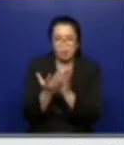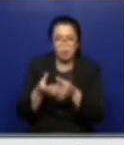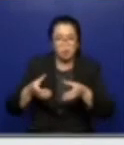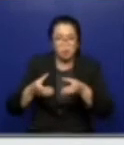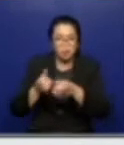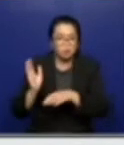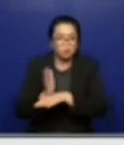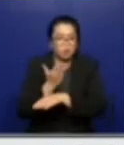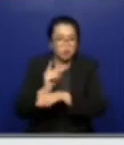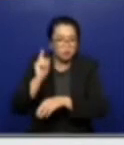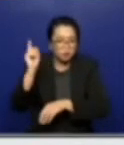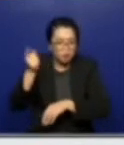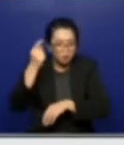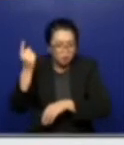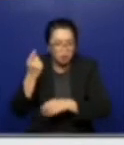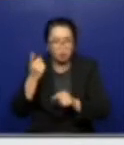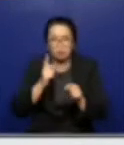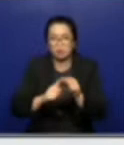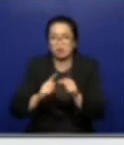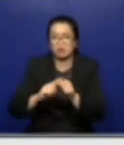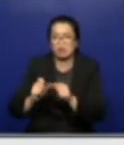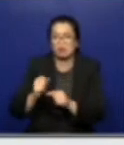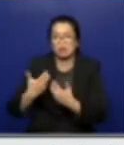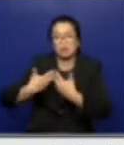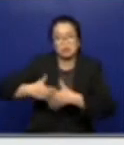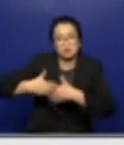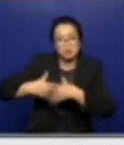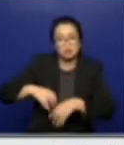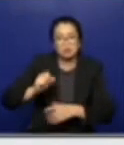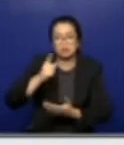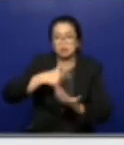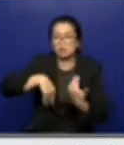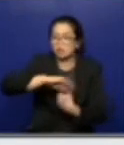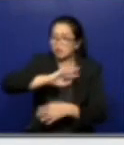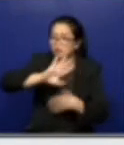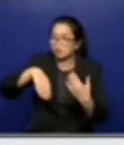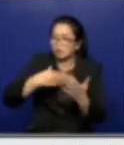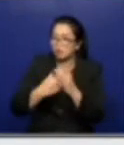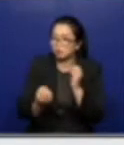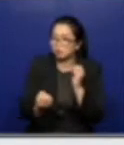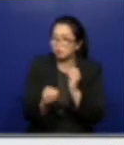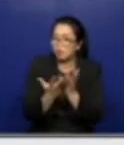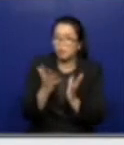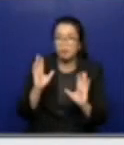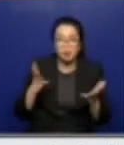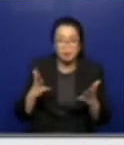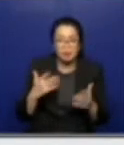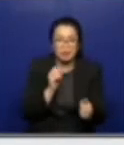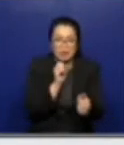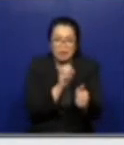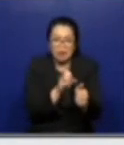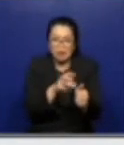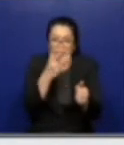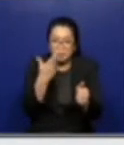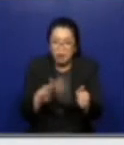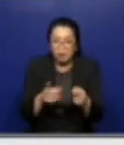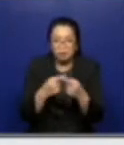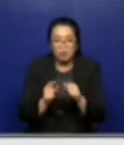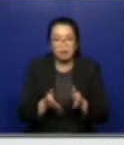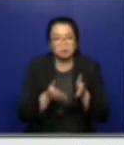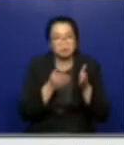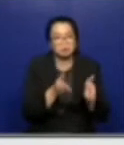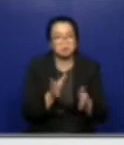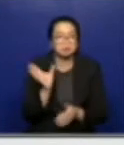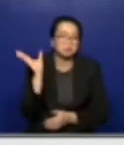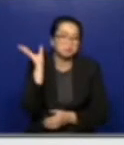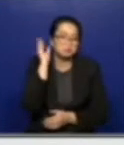กระทบกับการท่องเที่ยวหรือว่ากระทบกับเศรษฐกิจโดยรวมน้อยที่สุดแต่มันก็เหมือนกับว่าเข้าหูซ้ายทะลุ